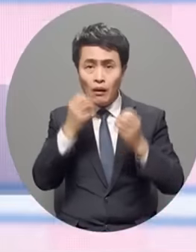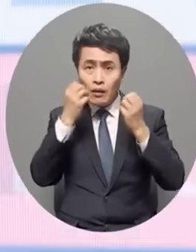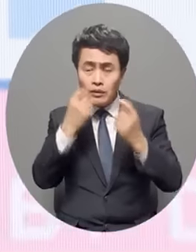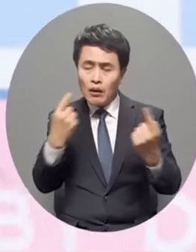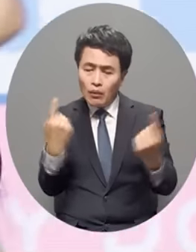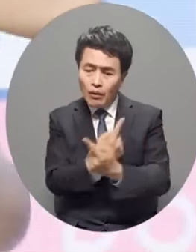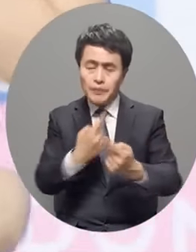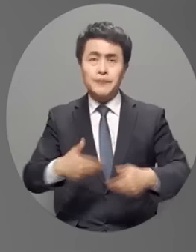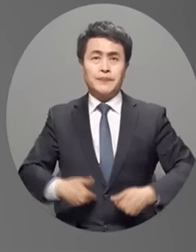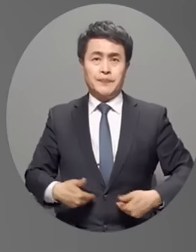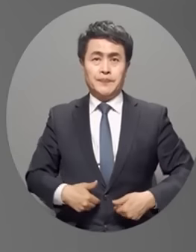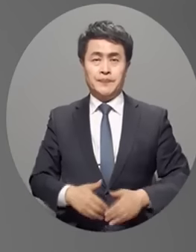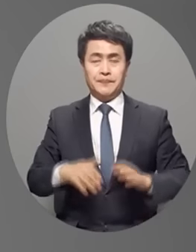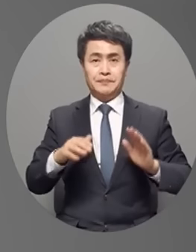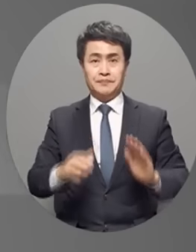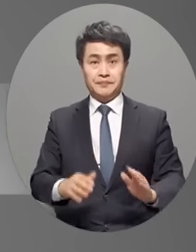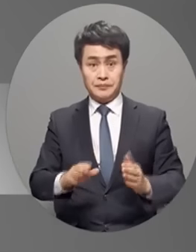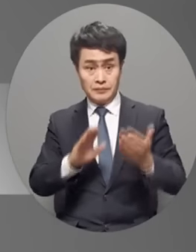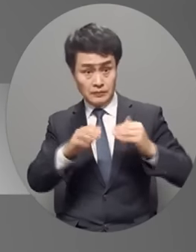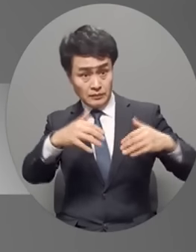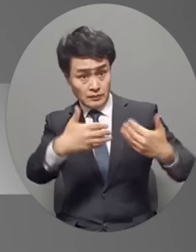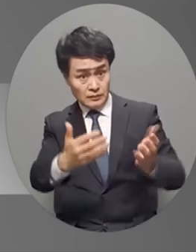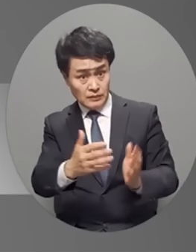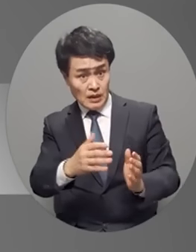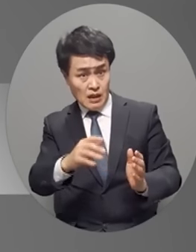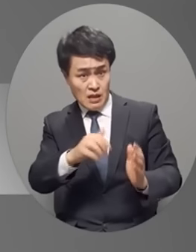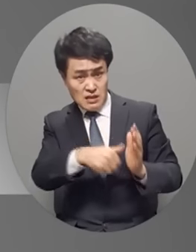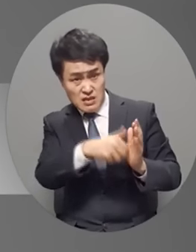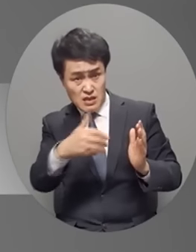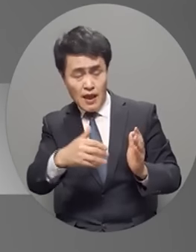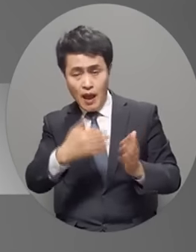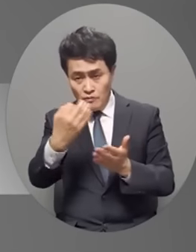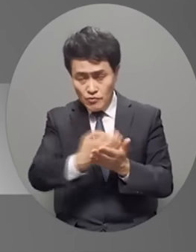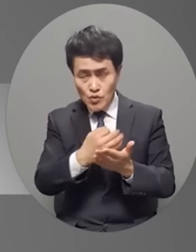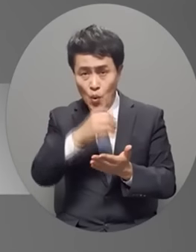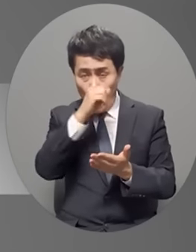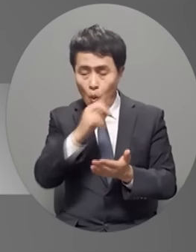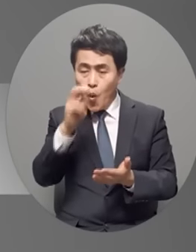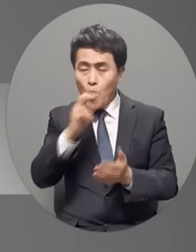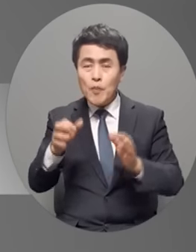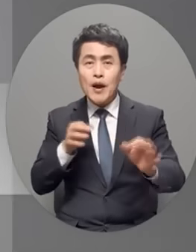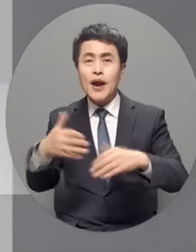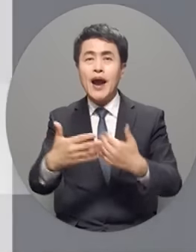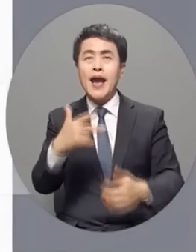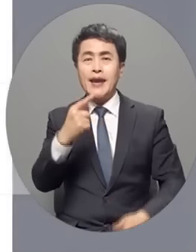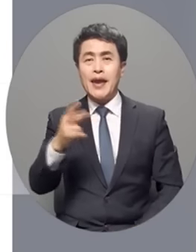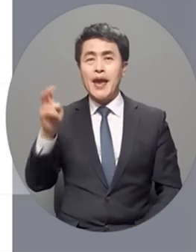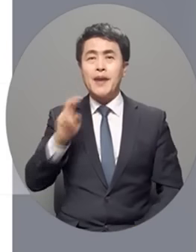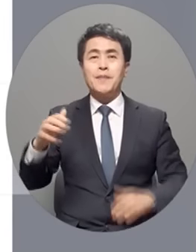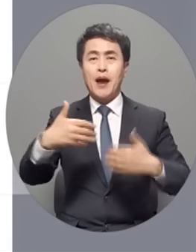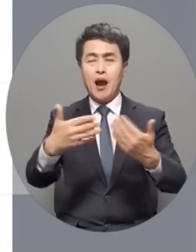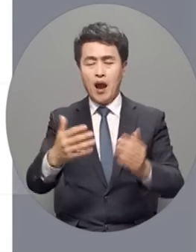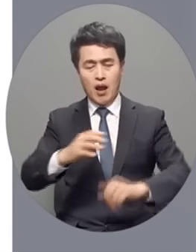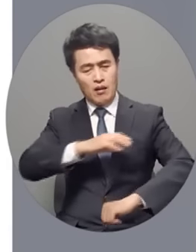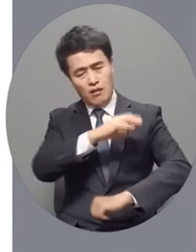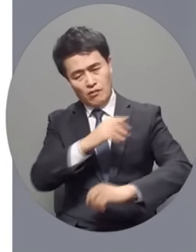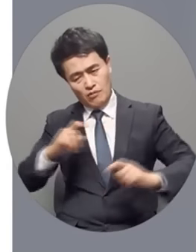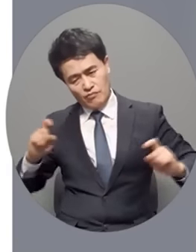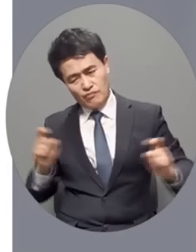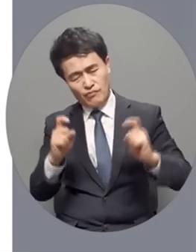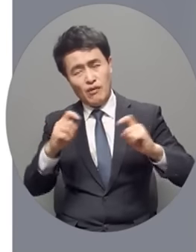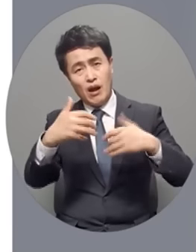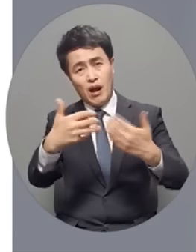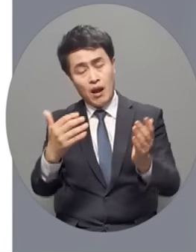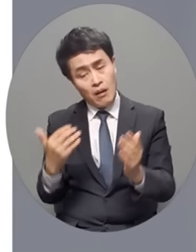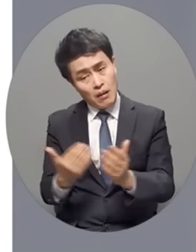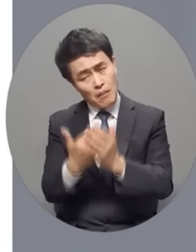필요합니다. 외신들은 세계에서 가장 인기 있고 수익성 높은 음악 산업, K-POP이 권력 다툼으로 성장통을 겪고